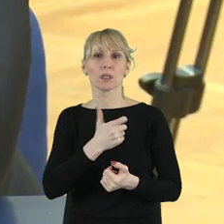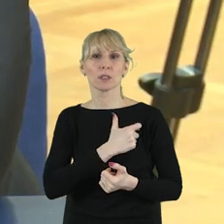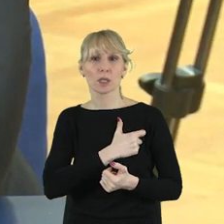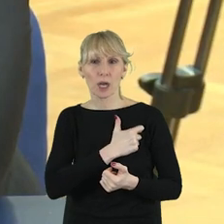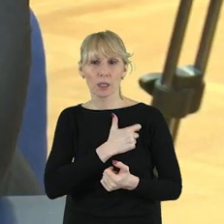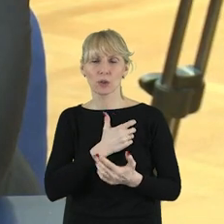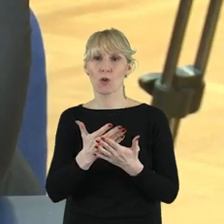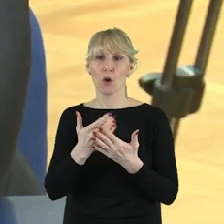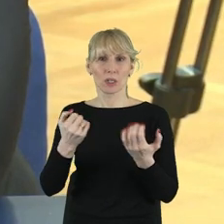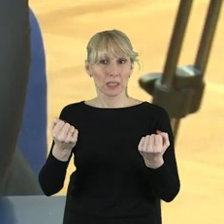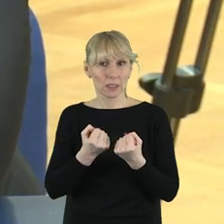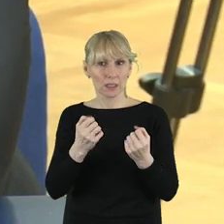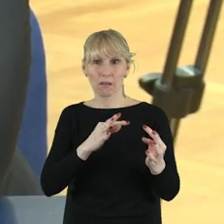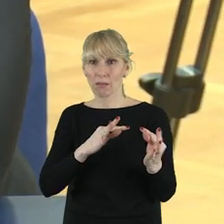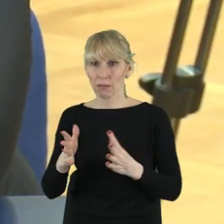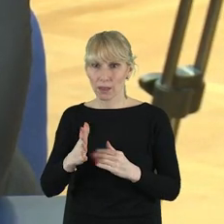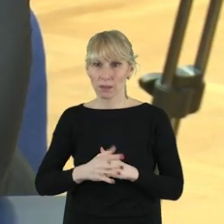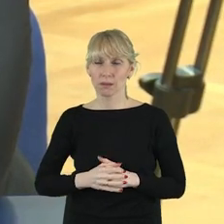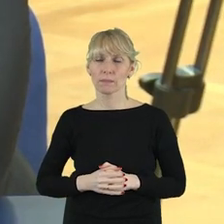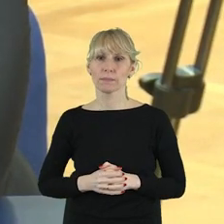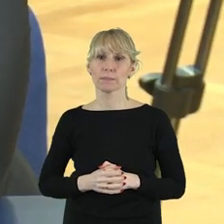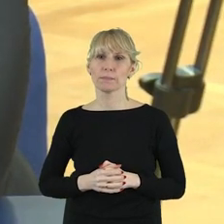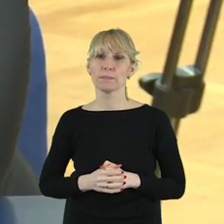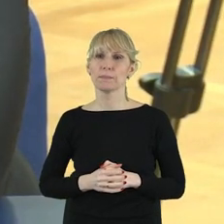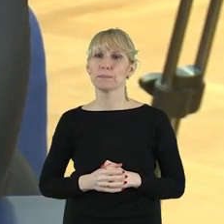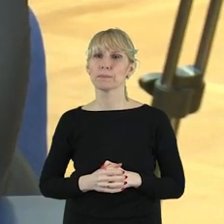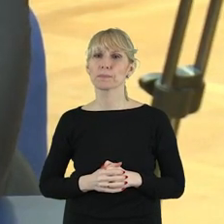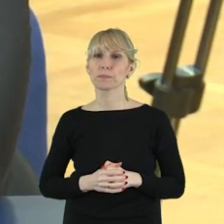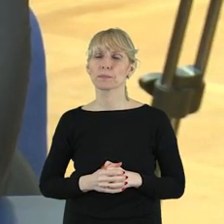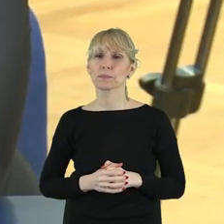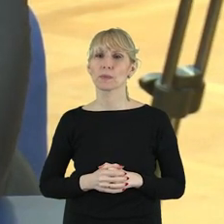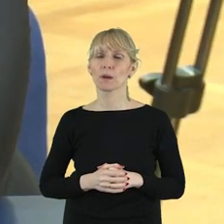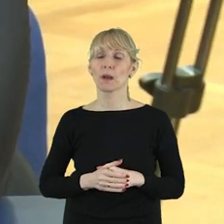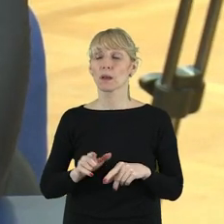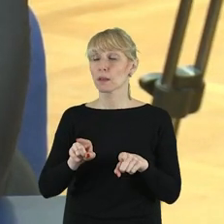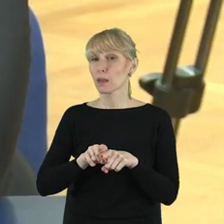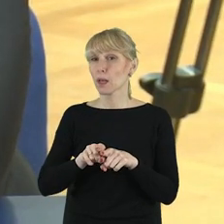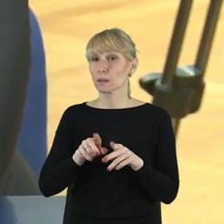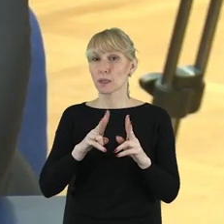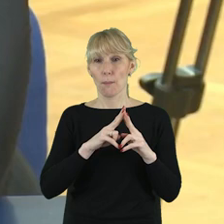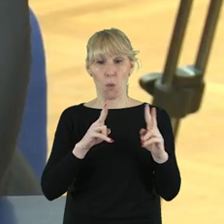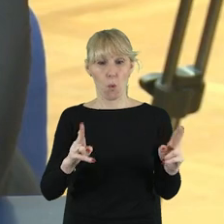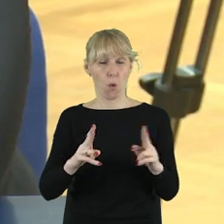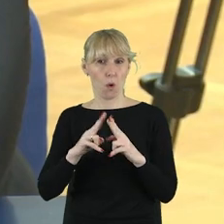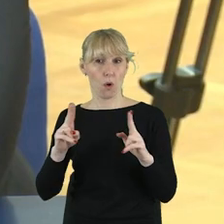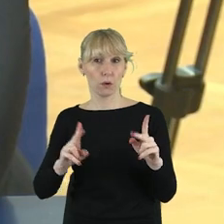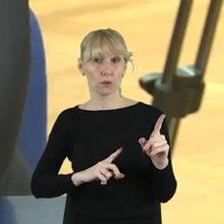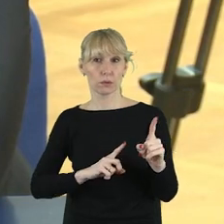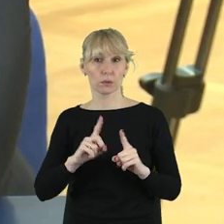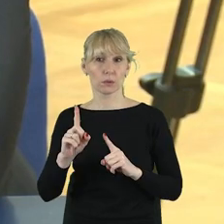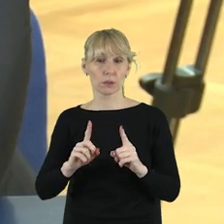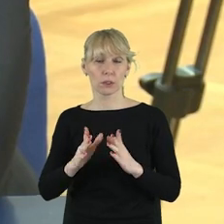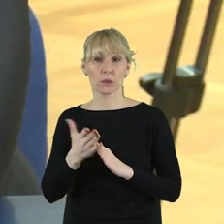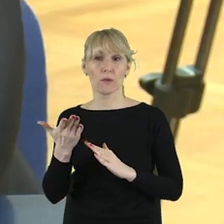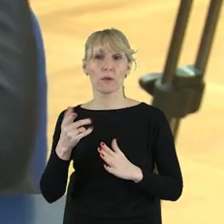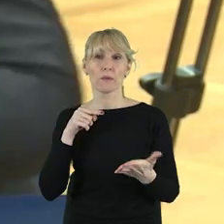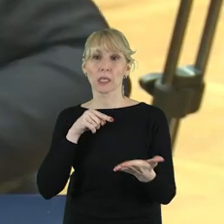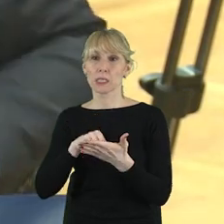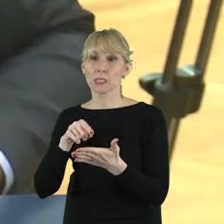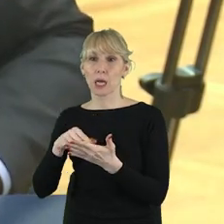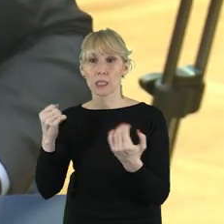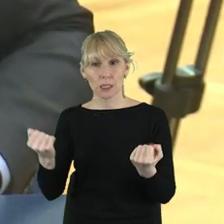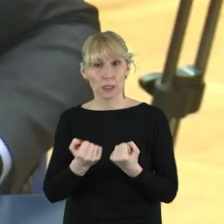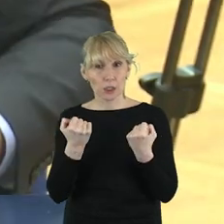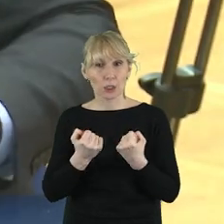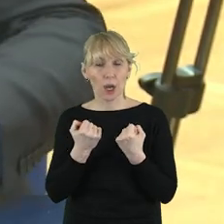tych czasowych dat podejmowania działań i dat związanych ze